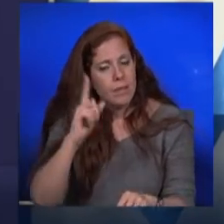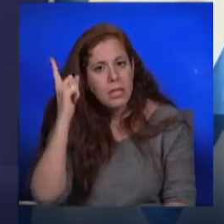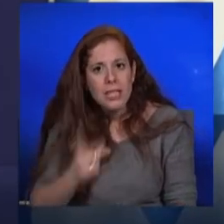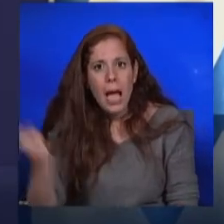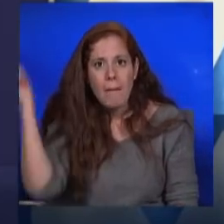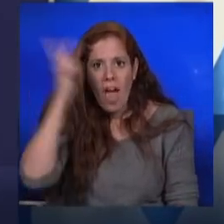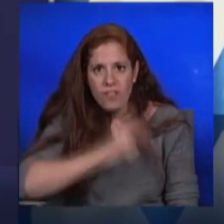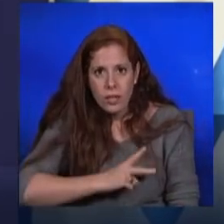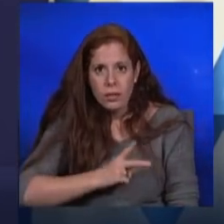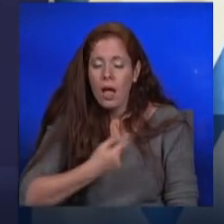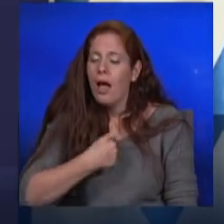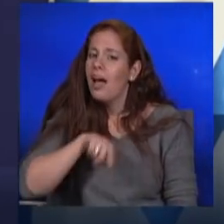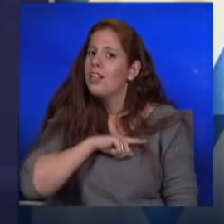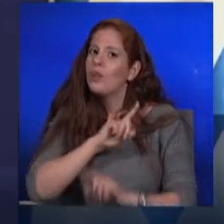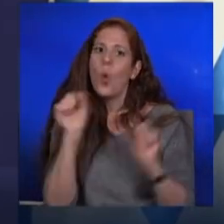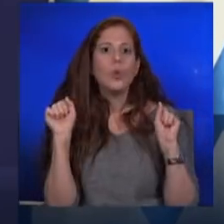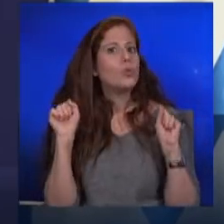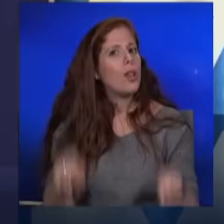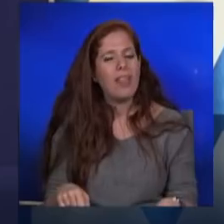אנחנו לא שולטים בכל